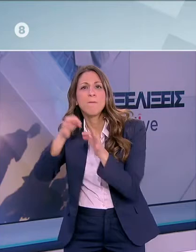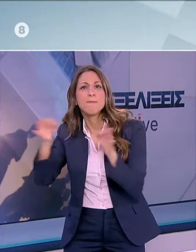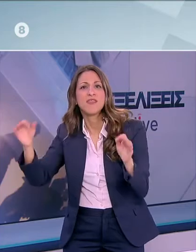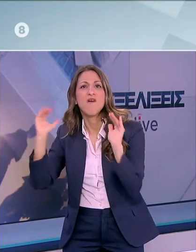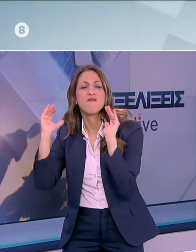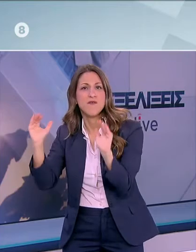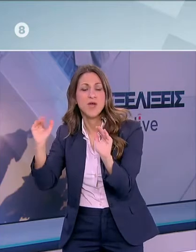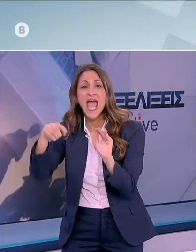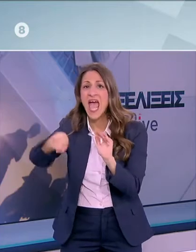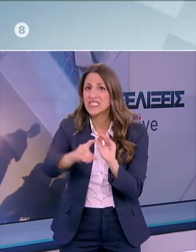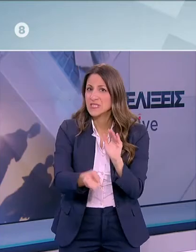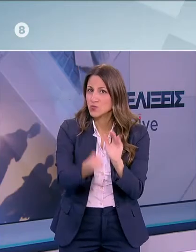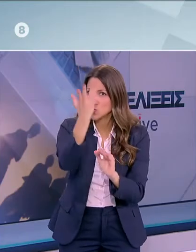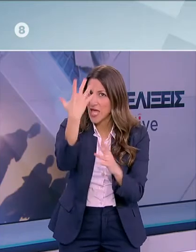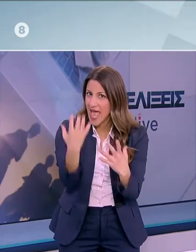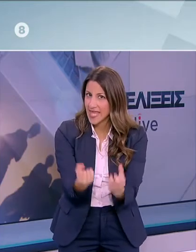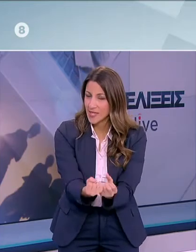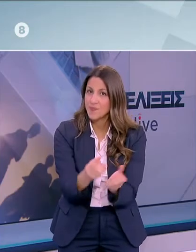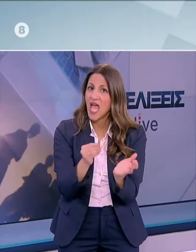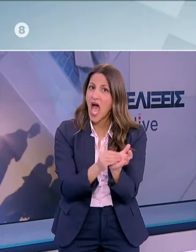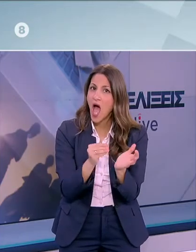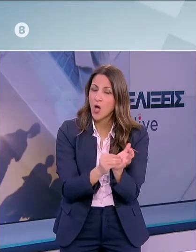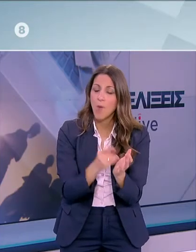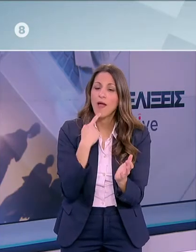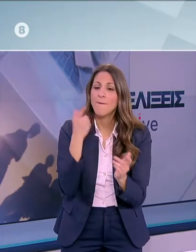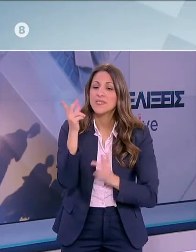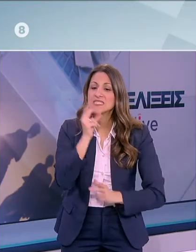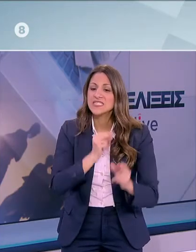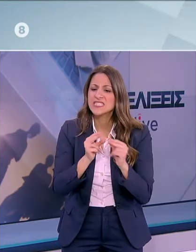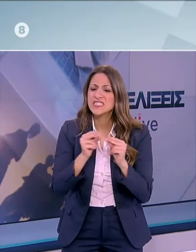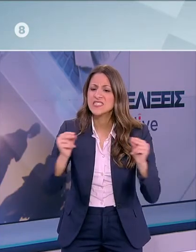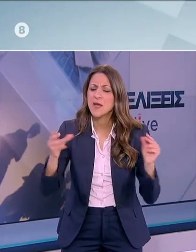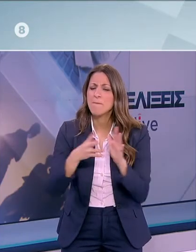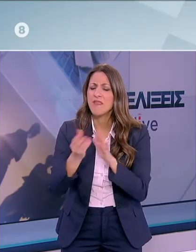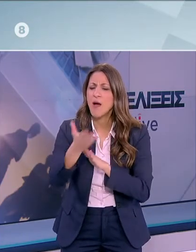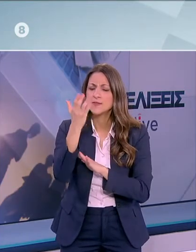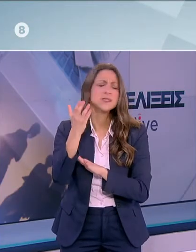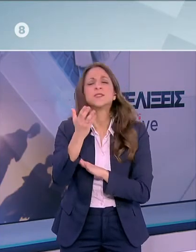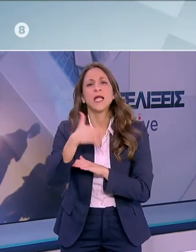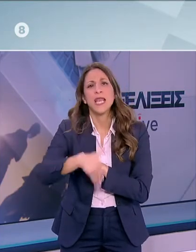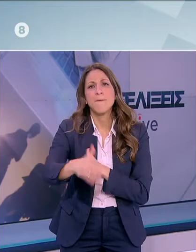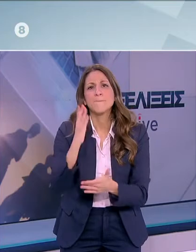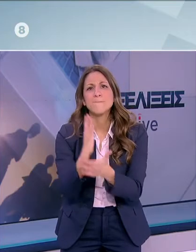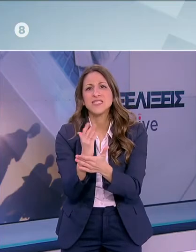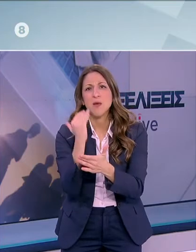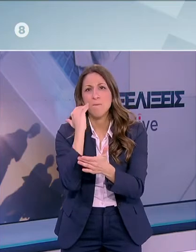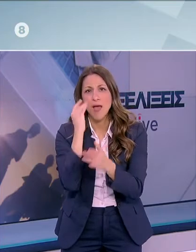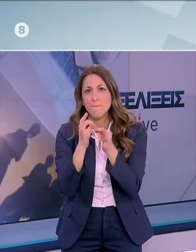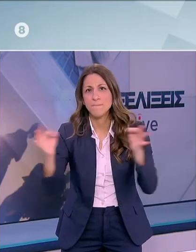νόσος? Ενδέχεται να παραταθεί η καραντίνα ως τα μέσα Μαΐου, όπως έγινε με τις πτήσεις σε 6 χώρες εξωτερικού πριν από λίγη ώρα?